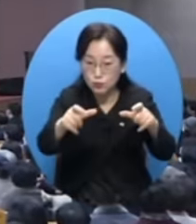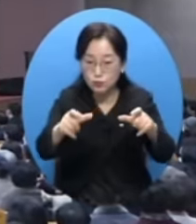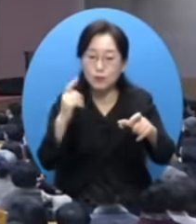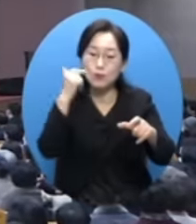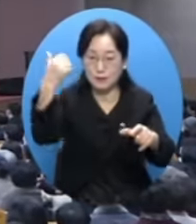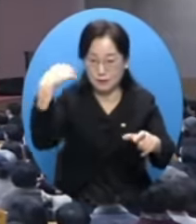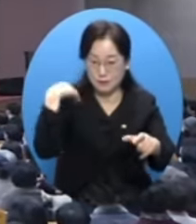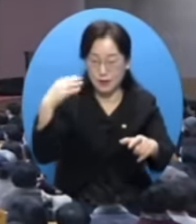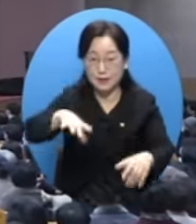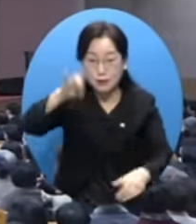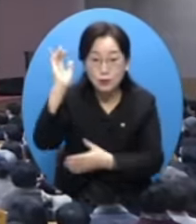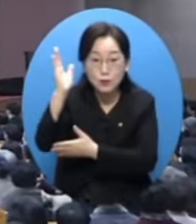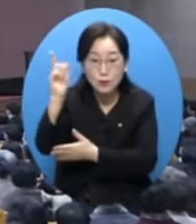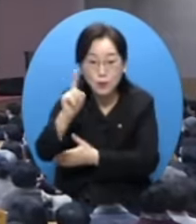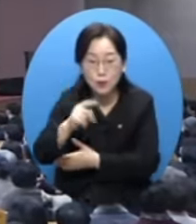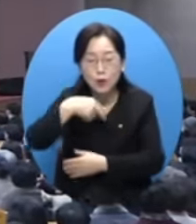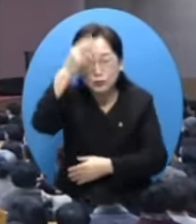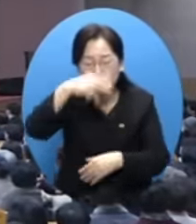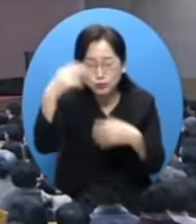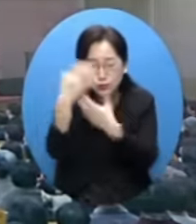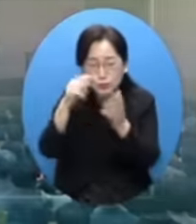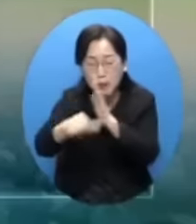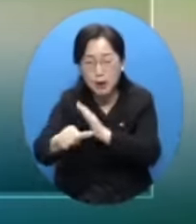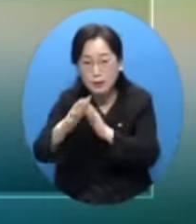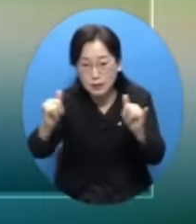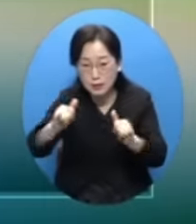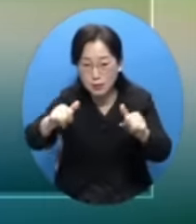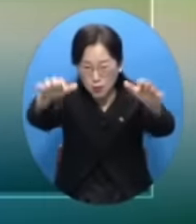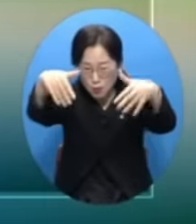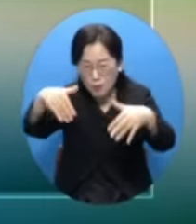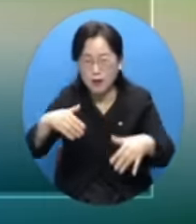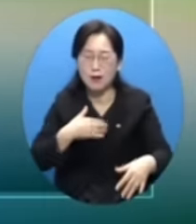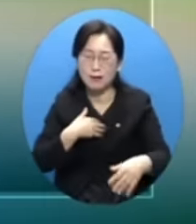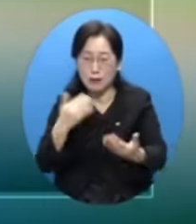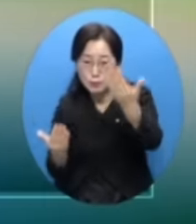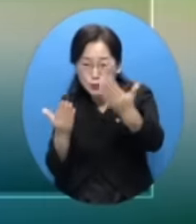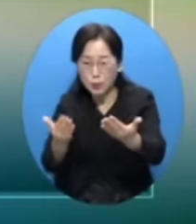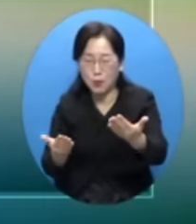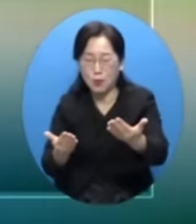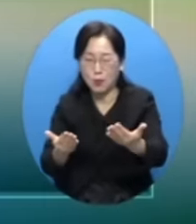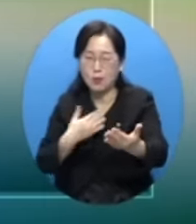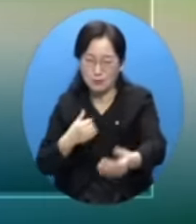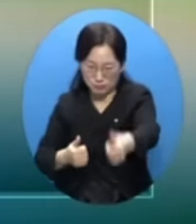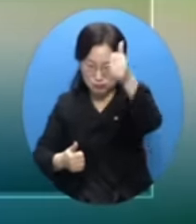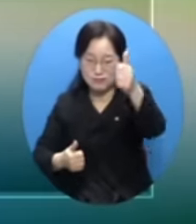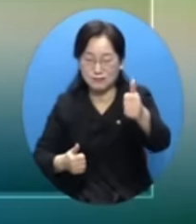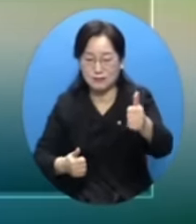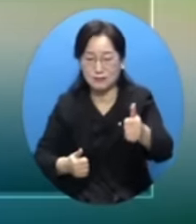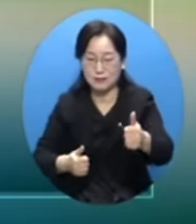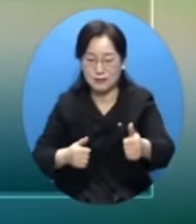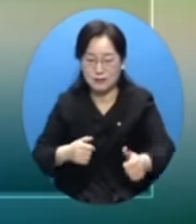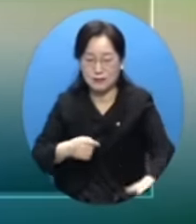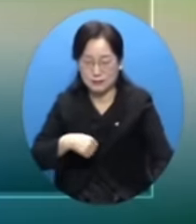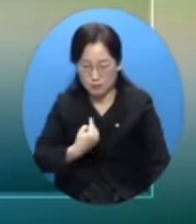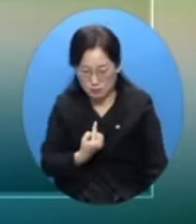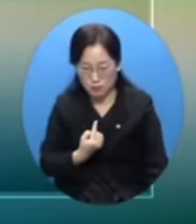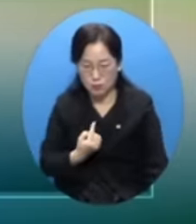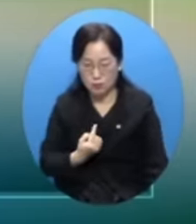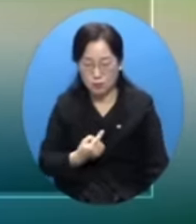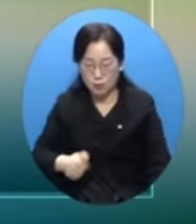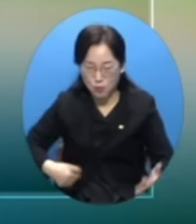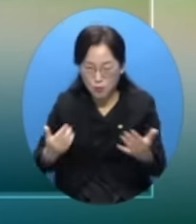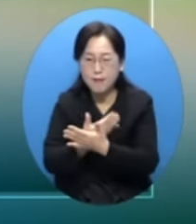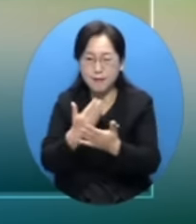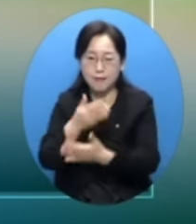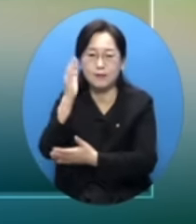설교가 술 취한 자, 방탕한 자들은 죄에 비하면 아무것도 아닙니다로 시작되는 그의 자전적 설교였습니다. 이